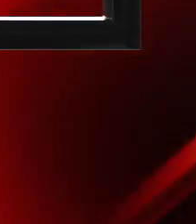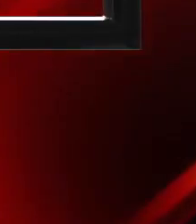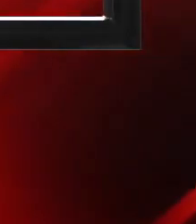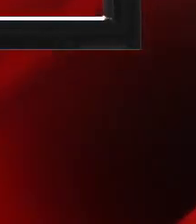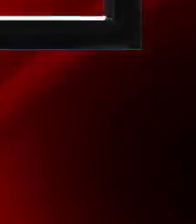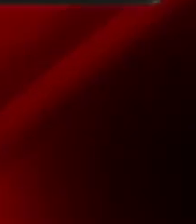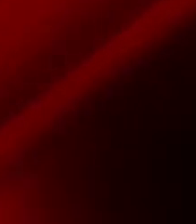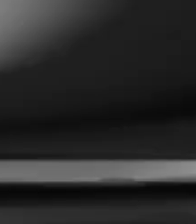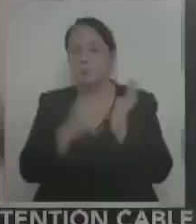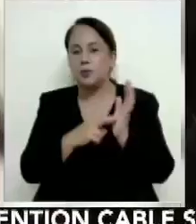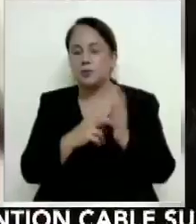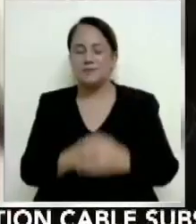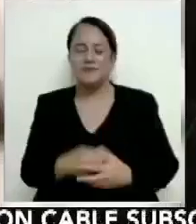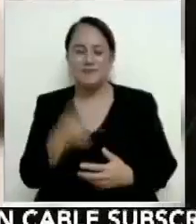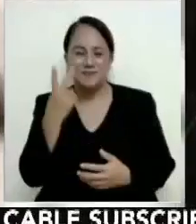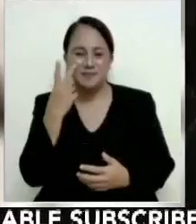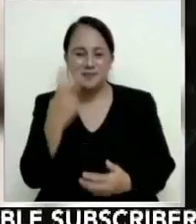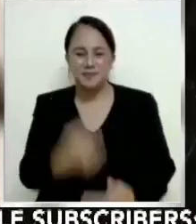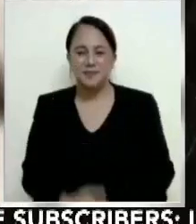Pulido.